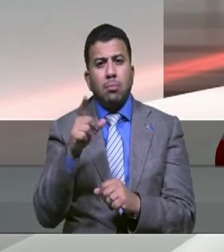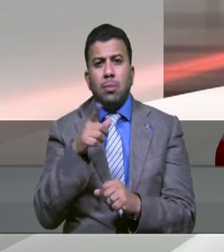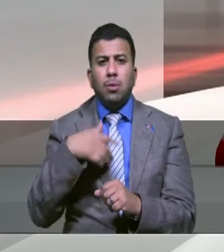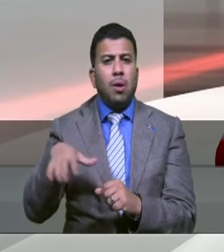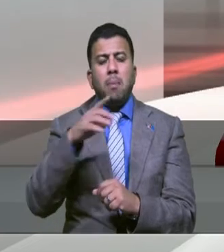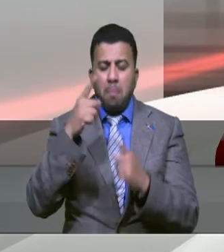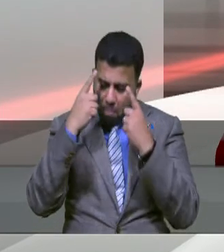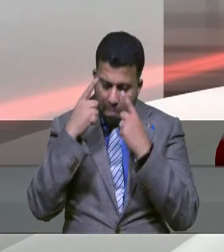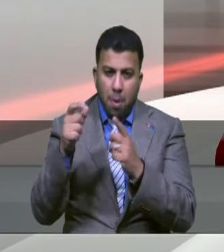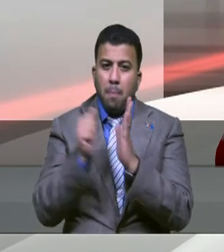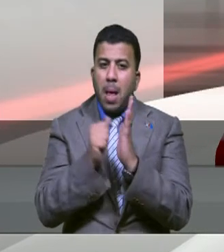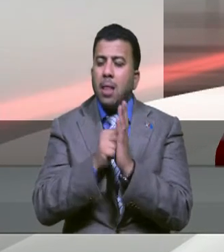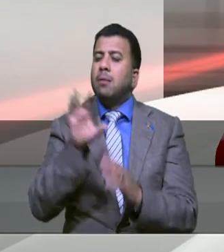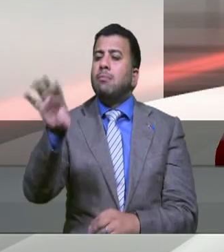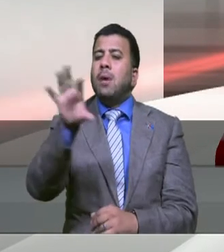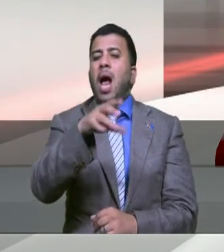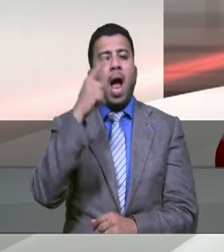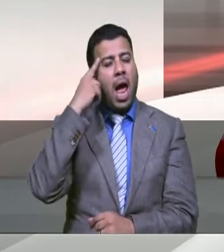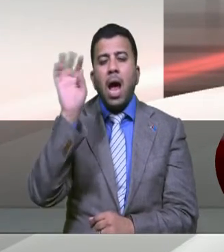بيوتة معروفة. نعم.